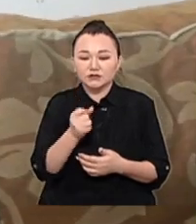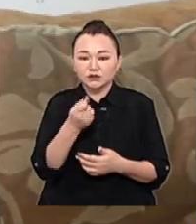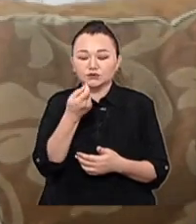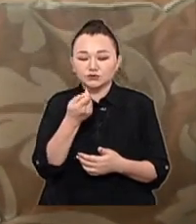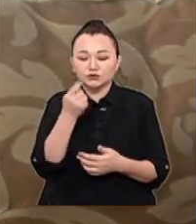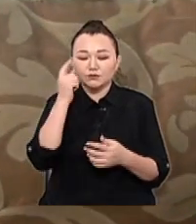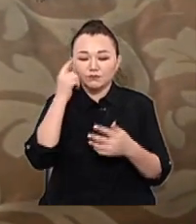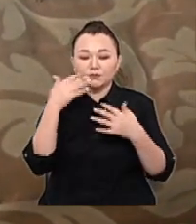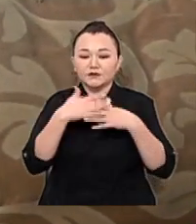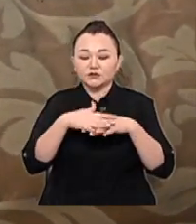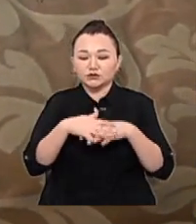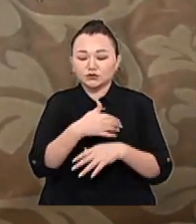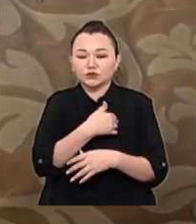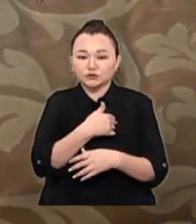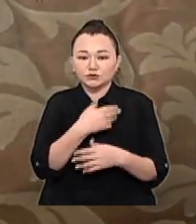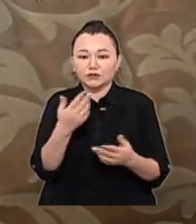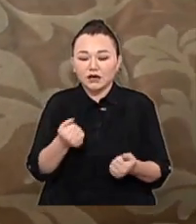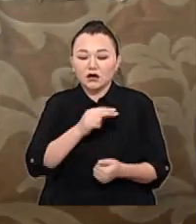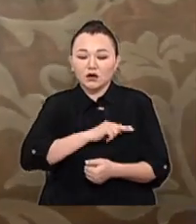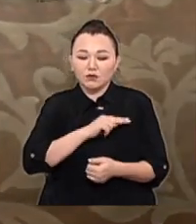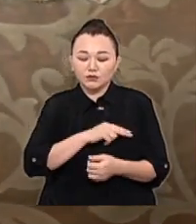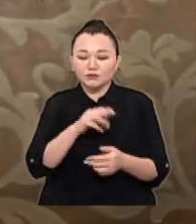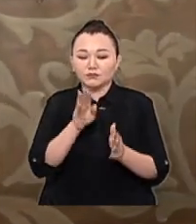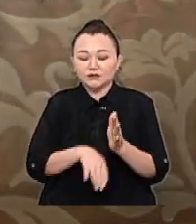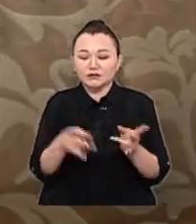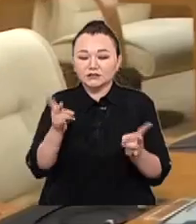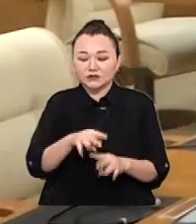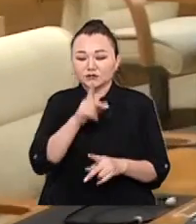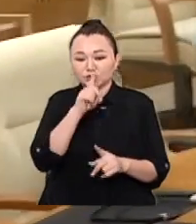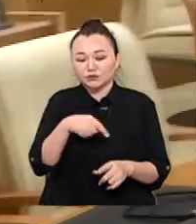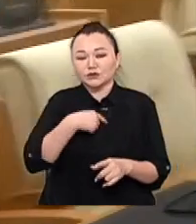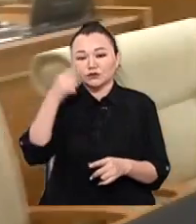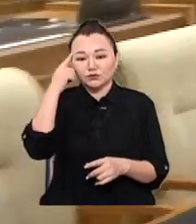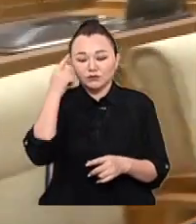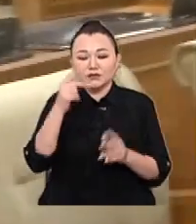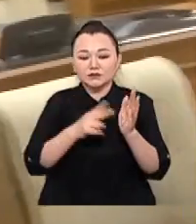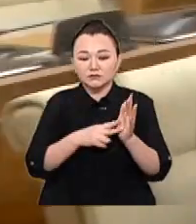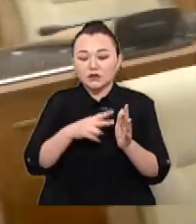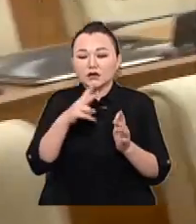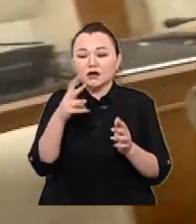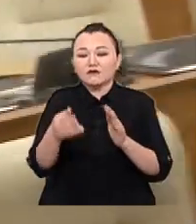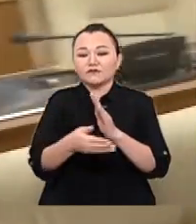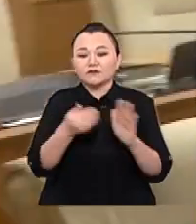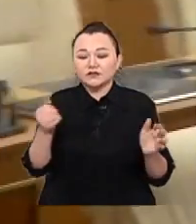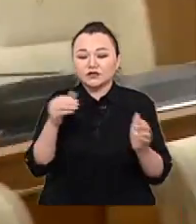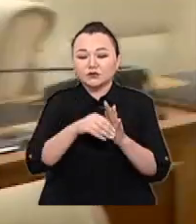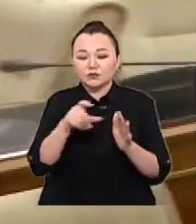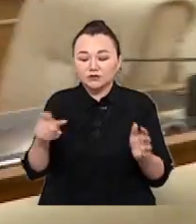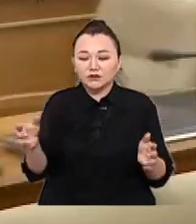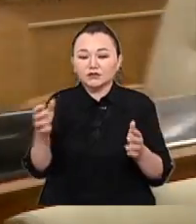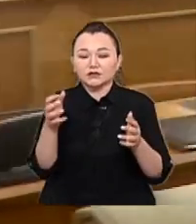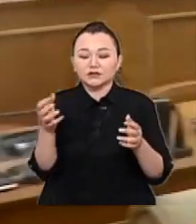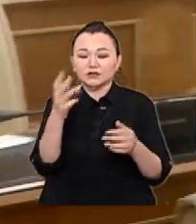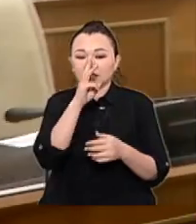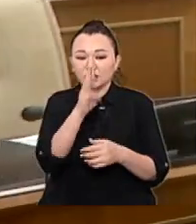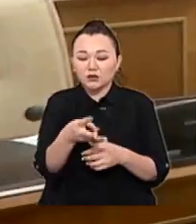кішкене ойланайын деп. Енді жұмыссыз қалмаймын. Сонымен 7-ші шақырылым депутаттары мәжіліс есігін 3